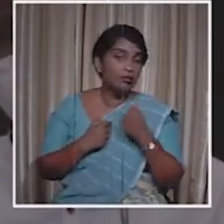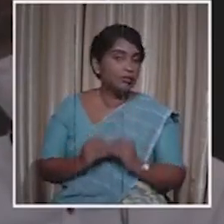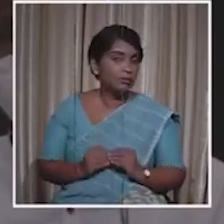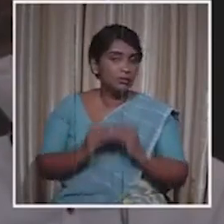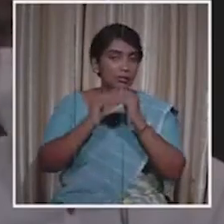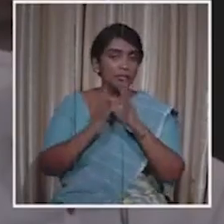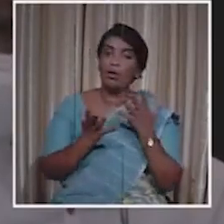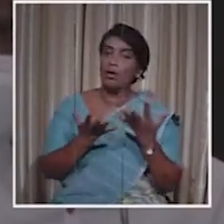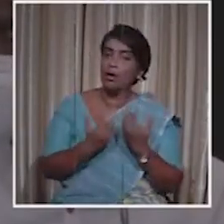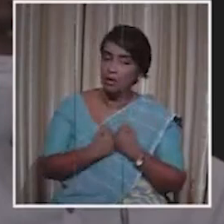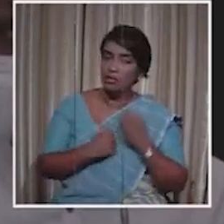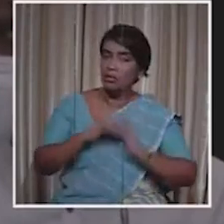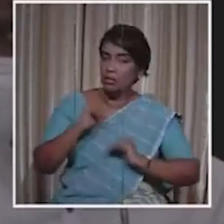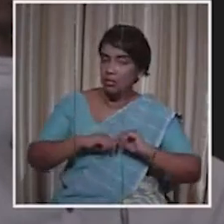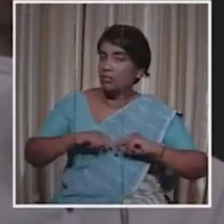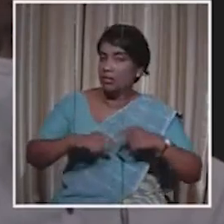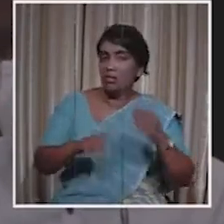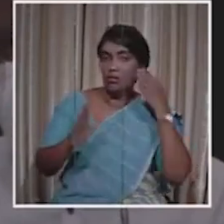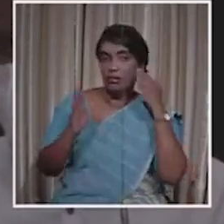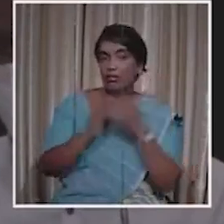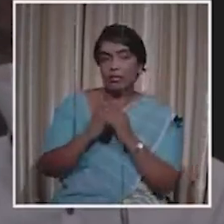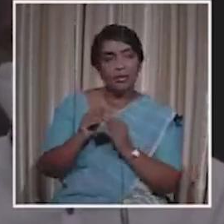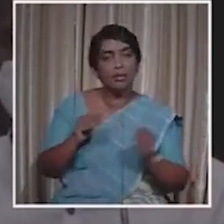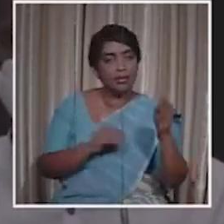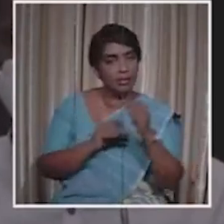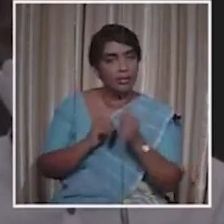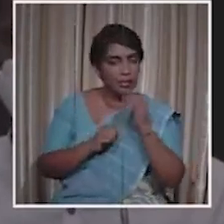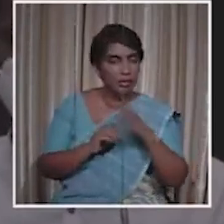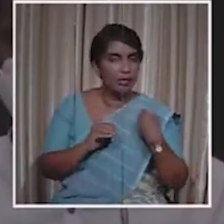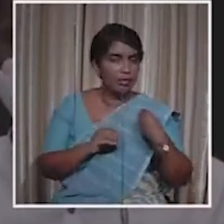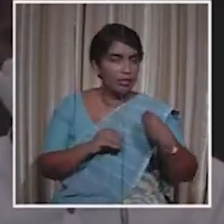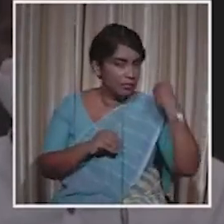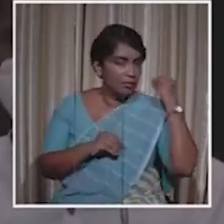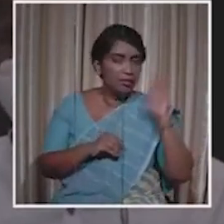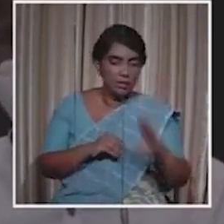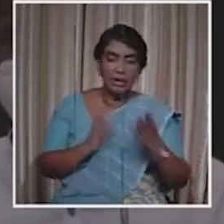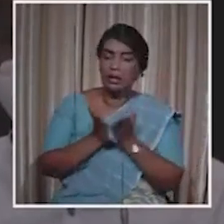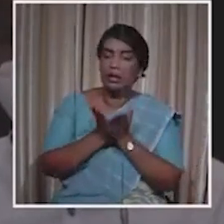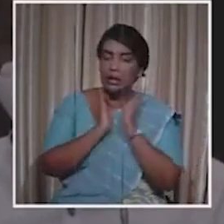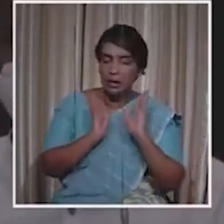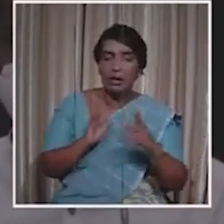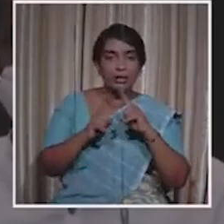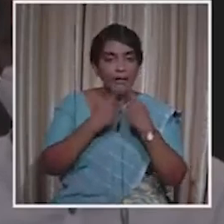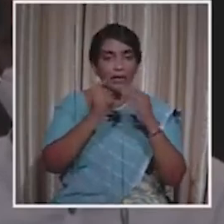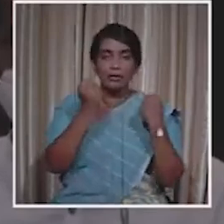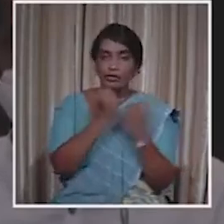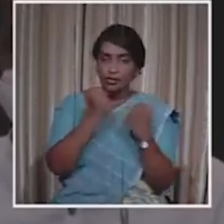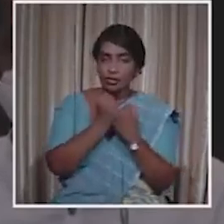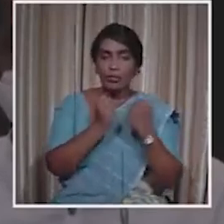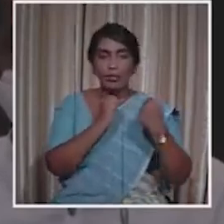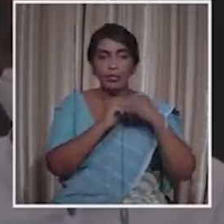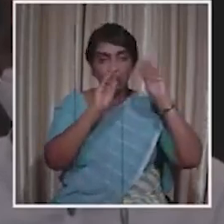வளர்க்கக்கூடியதாக முதல் மாற்றங்களை கொண்டு வர வேண்டும். இங்கே அண்மையில் கூட இந்தியாவிலே இருந்து பல உதவிகள் இங்கே கிடைத்திருக்கிறது. நான் இந்த